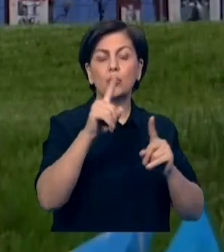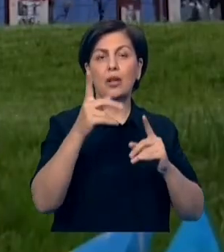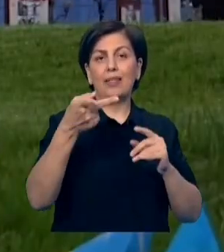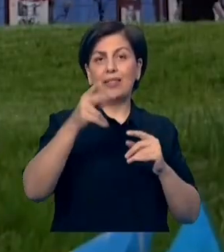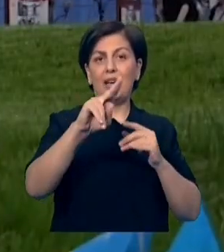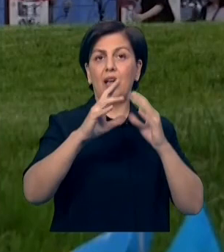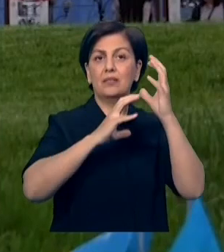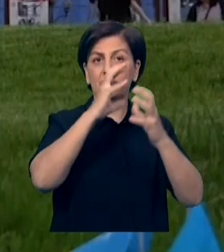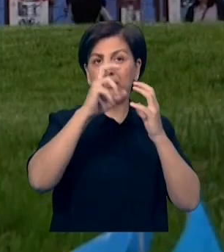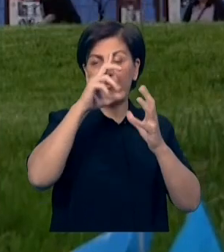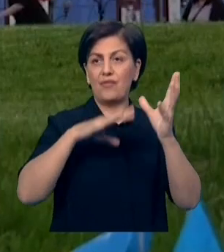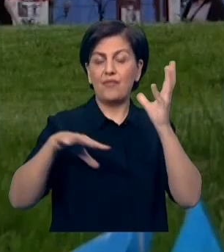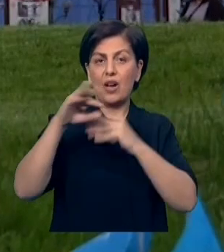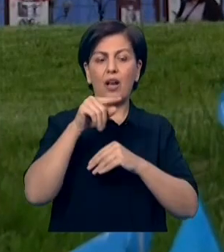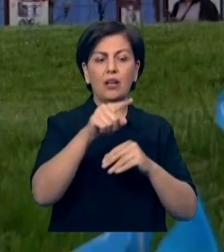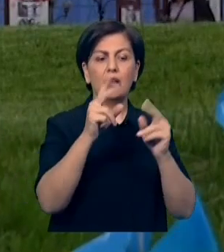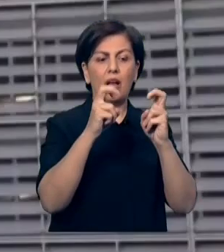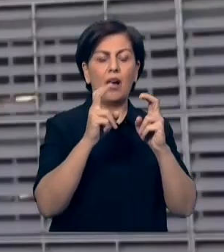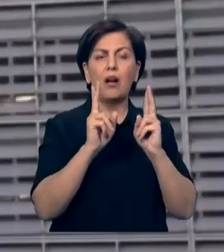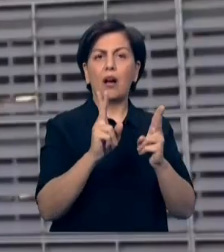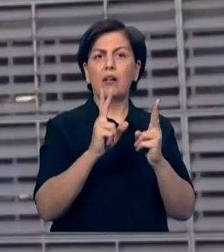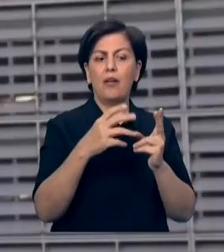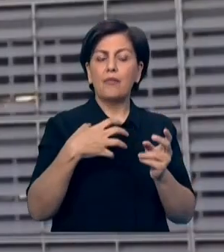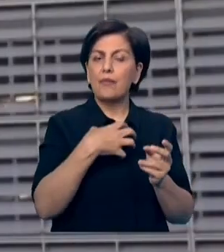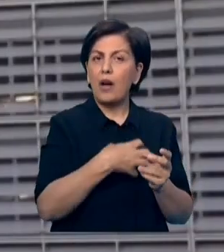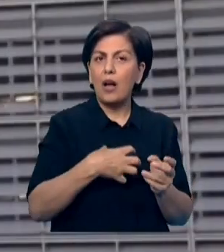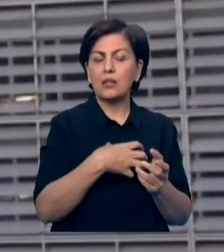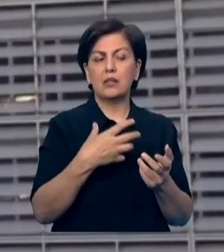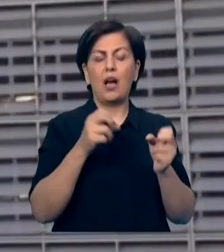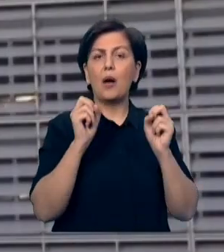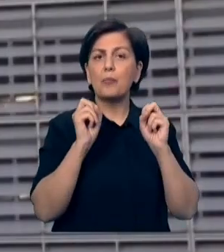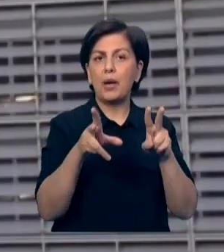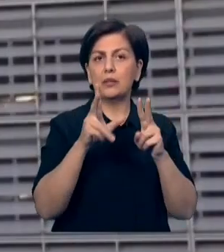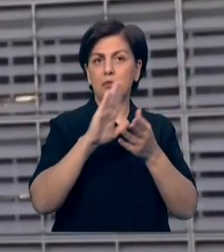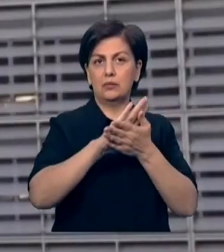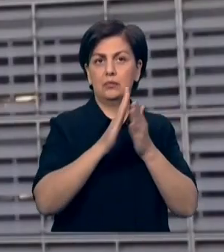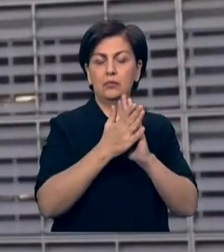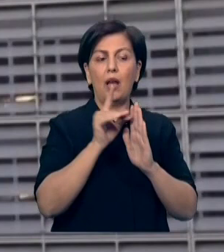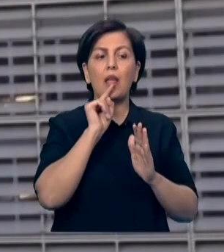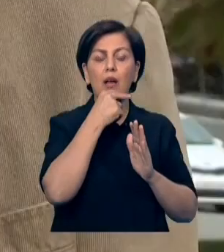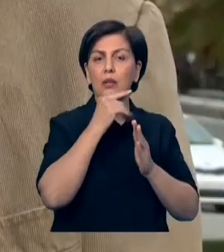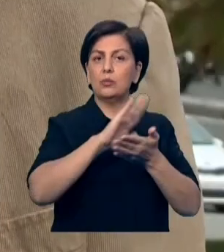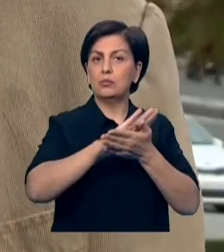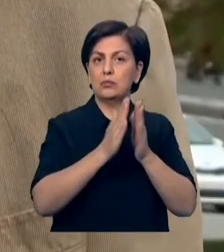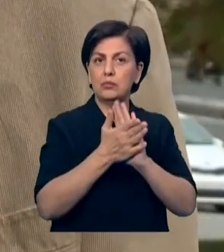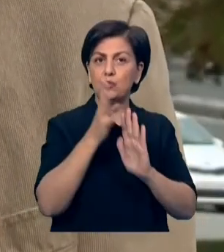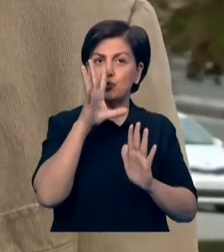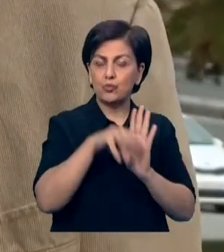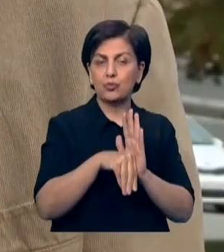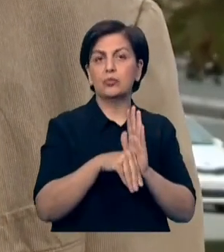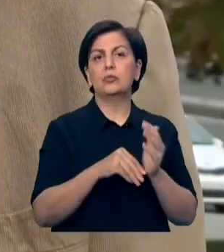üçün strateji və təhlükəsizlik məsələsidir. Ölkələri bu addıma sövq edən amillərdən biri də iqtisadi vəziyyətdir.